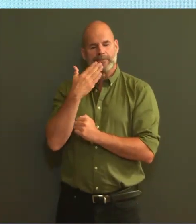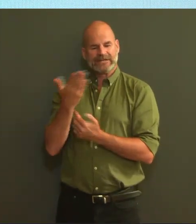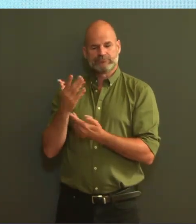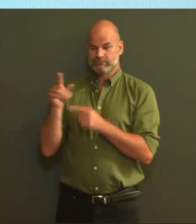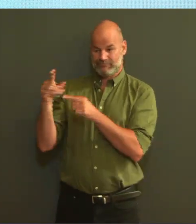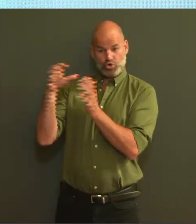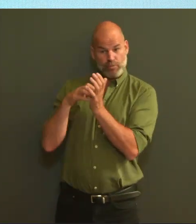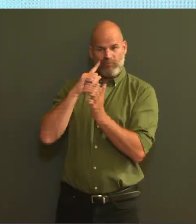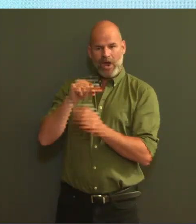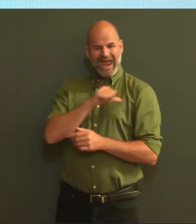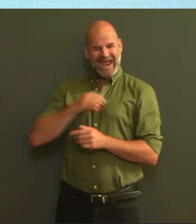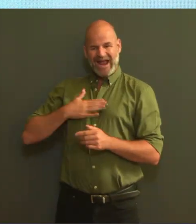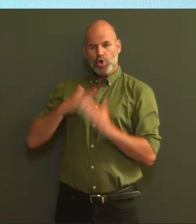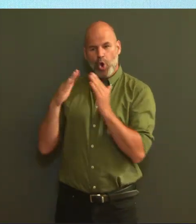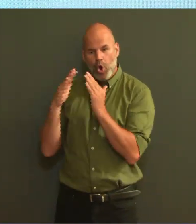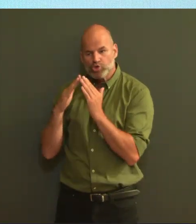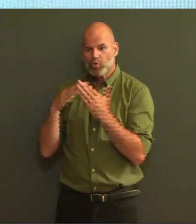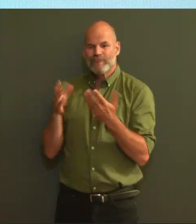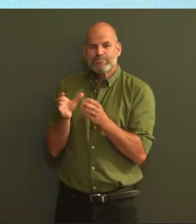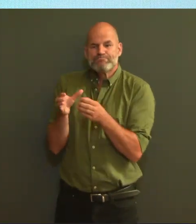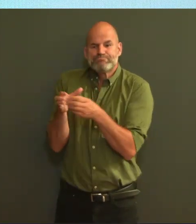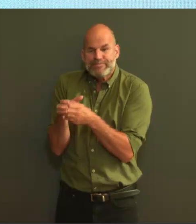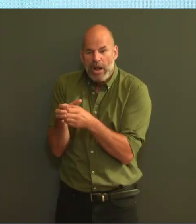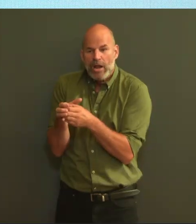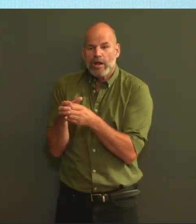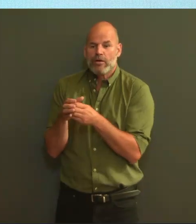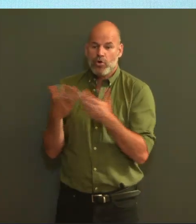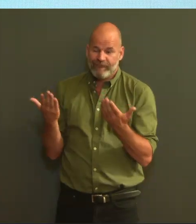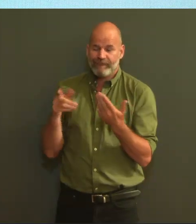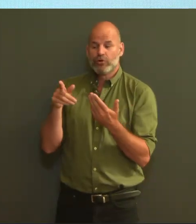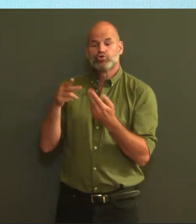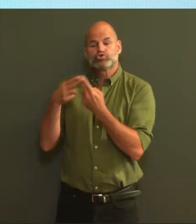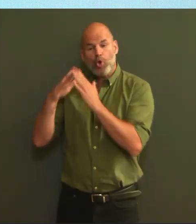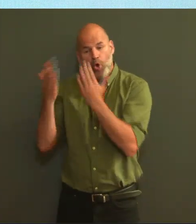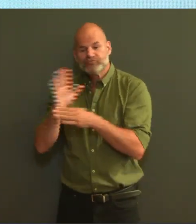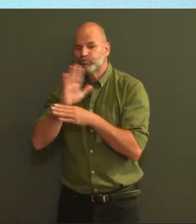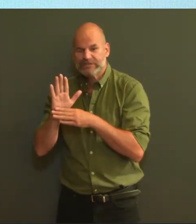bubbel of in een instelling bij mensen die alleen in hun kamer verblijven.